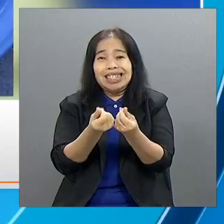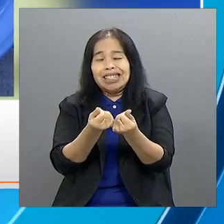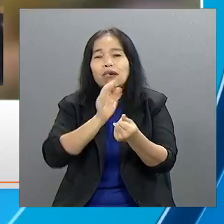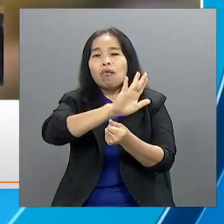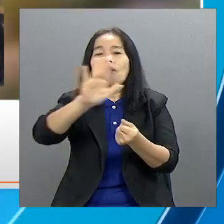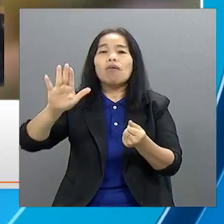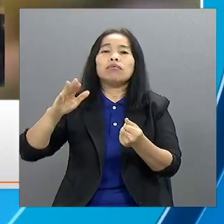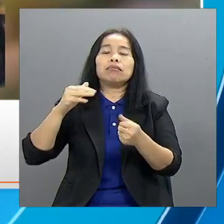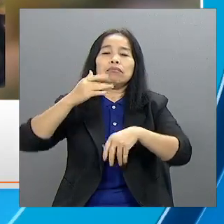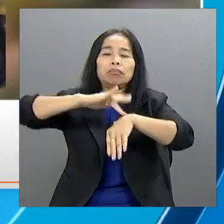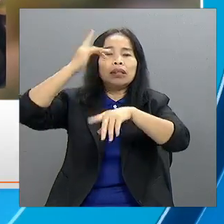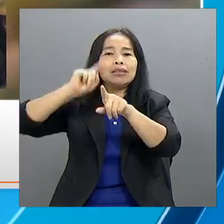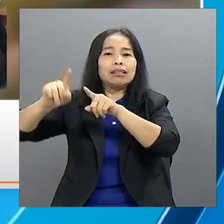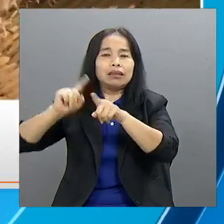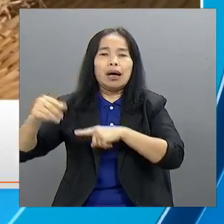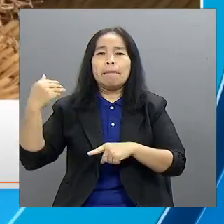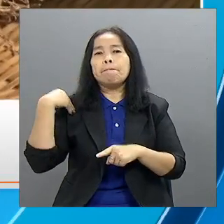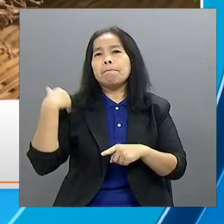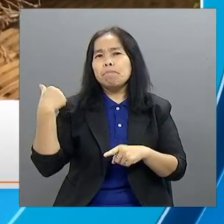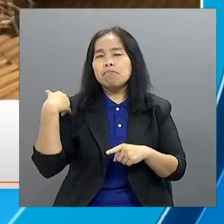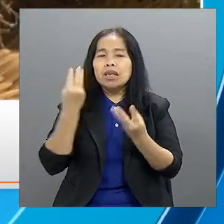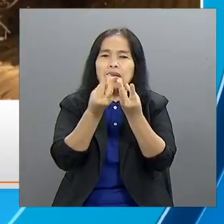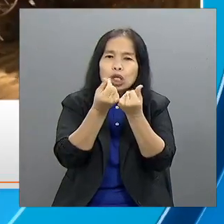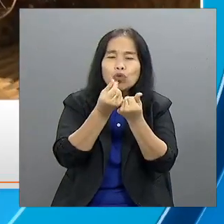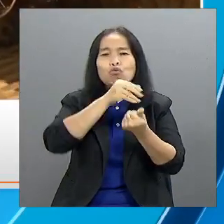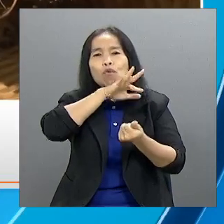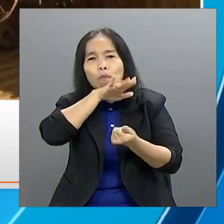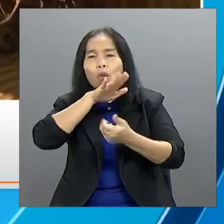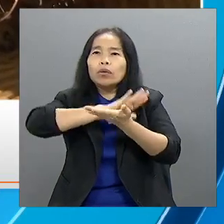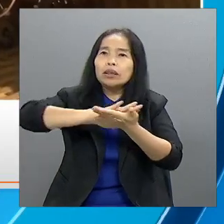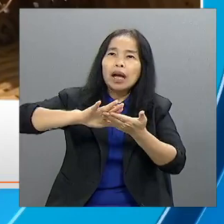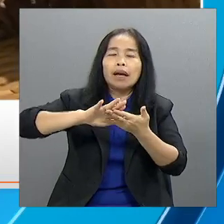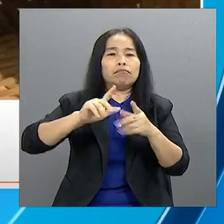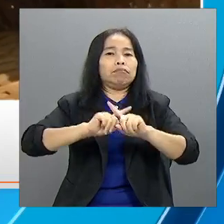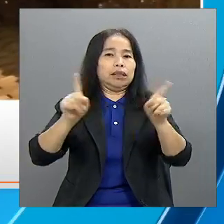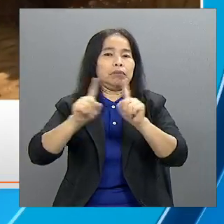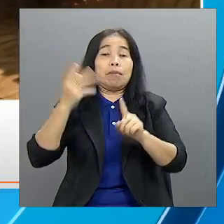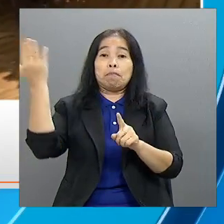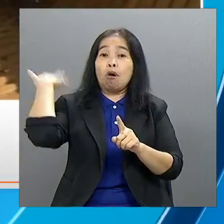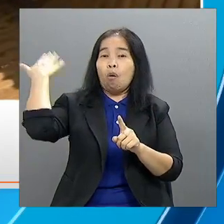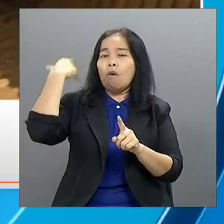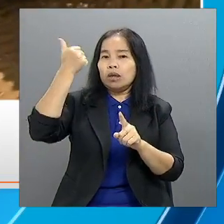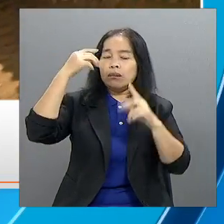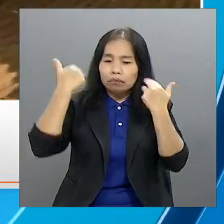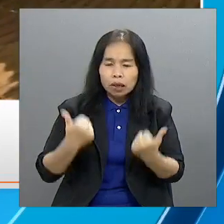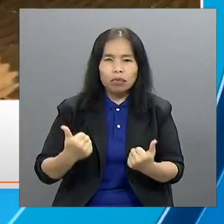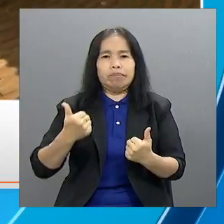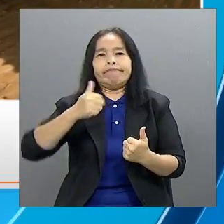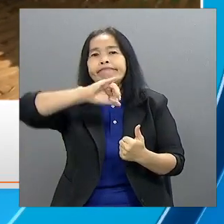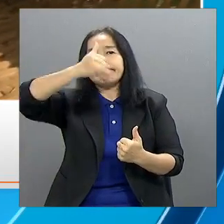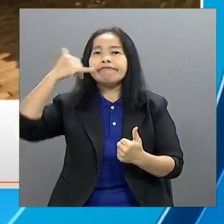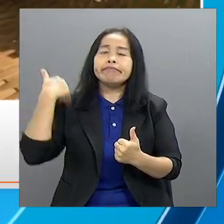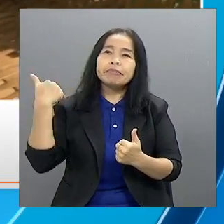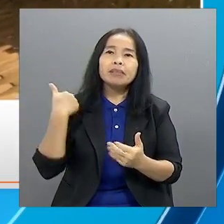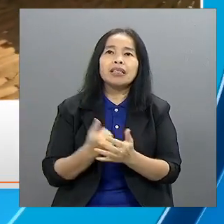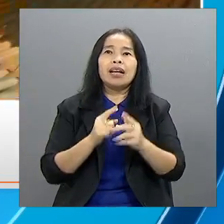มีสามเหตุการณ์ในช่วง5ปีนะ ครับ จมูกดำหนึ่งเหตุการณ์แล้วก็ไปกินว่านจักระจันยิ่งคิดว่ามันเหมือนทางเช่า